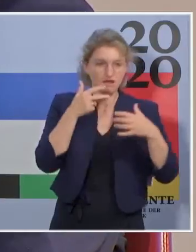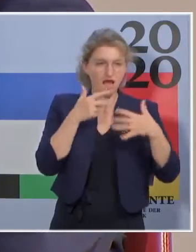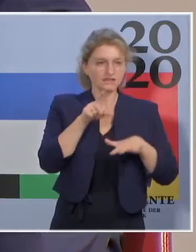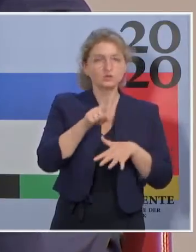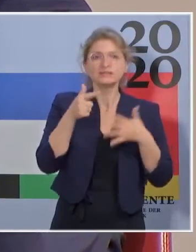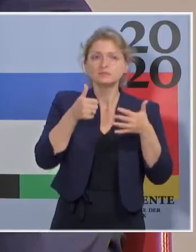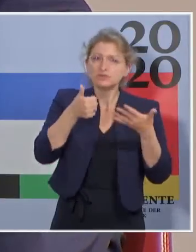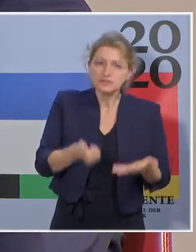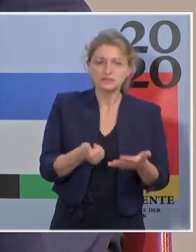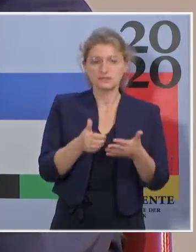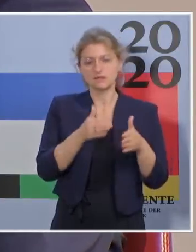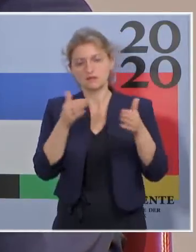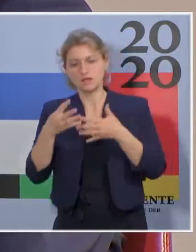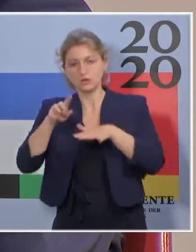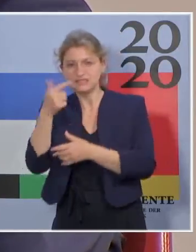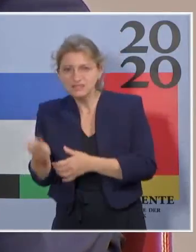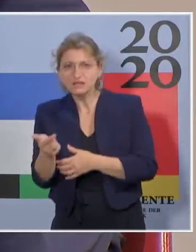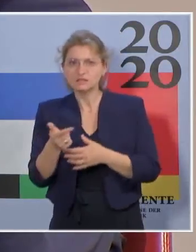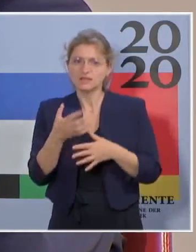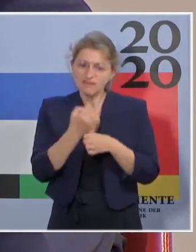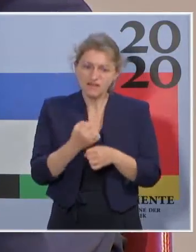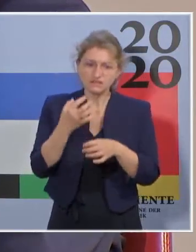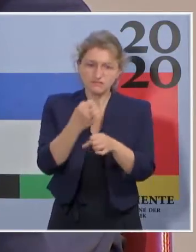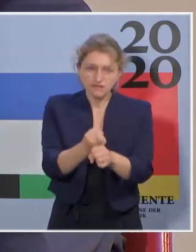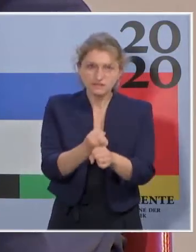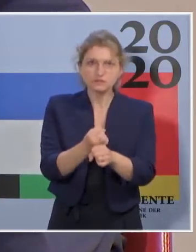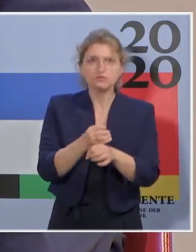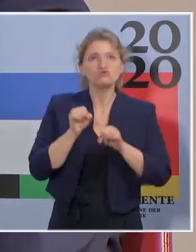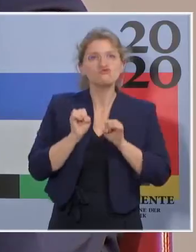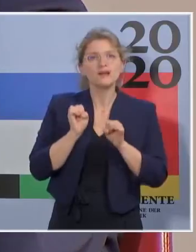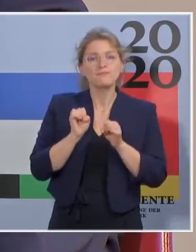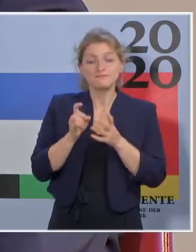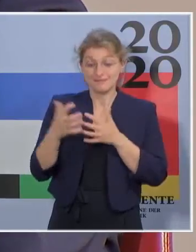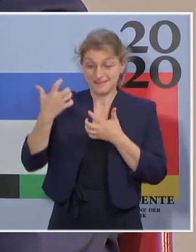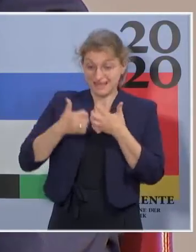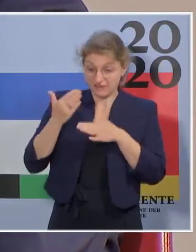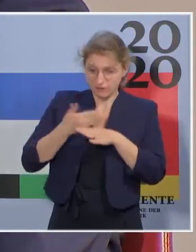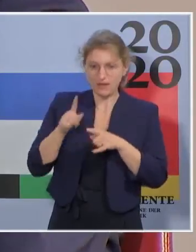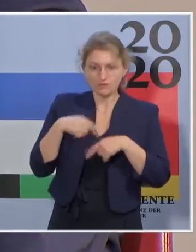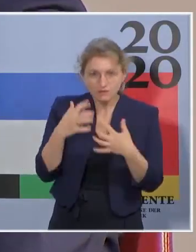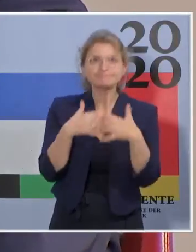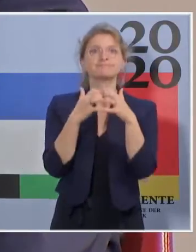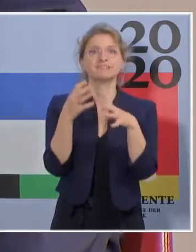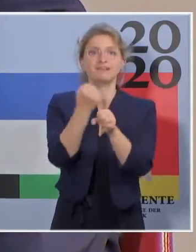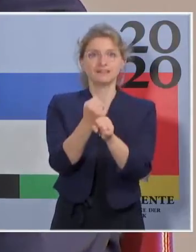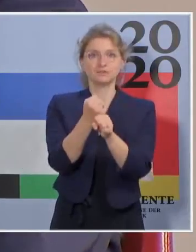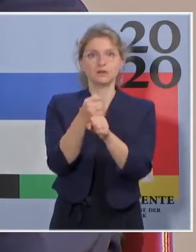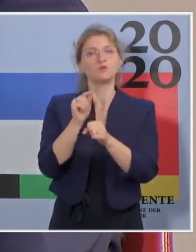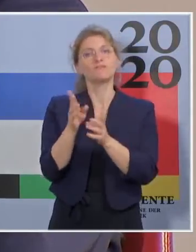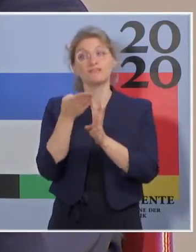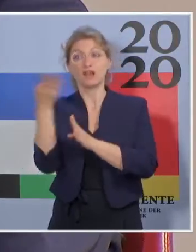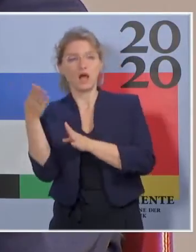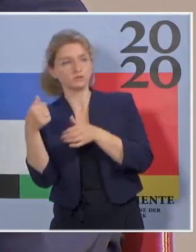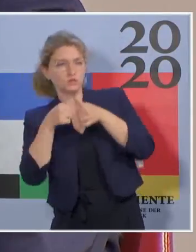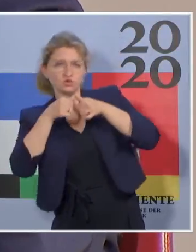1920, sie waren immer nach einem Krieg, nach einer Niederlage. Wenn von außen ein Druck kommt, ein Impetus